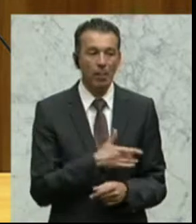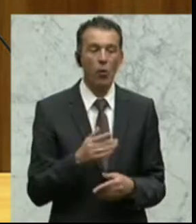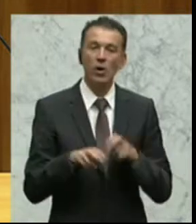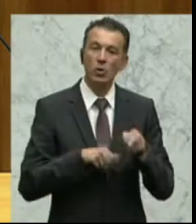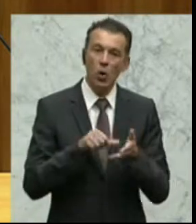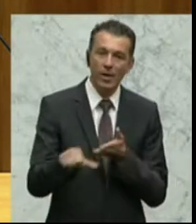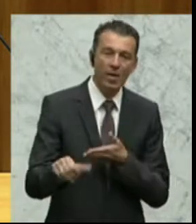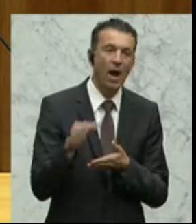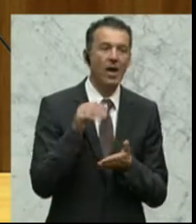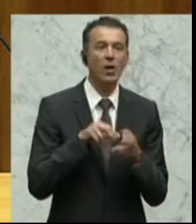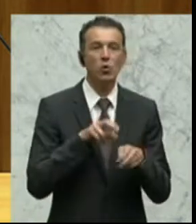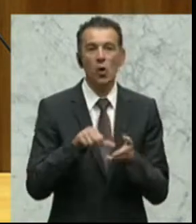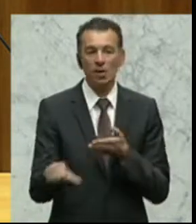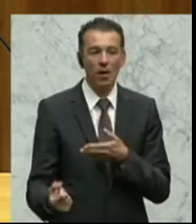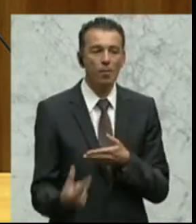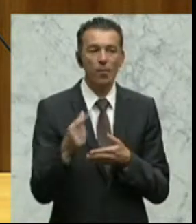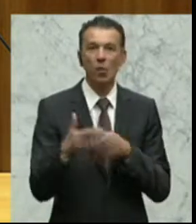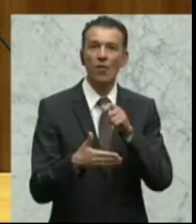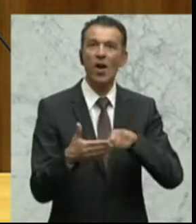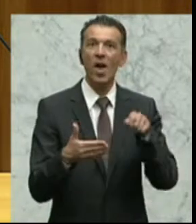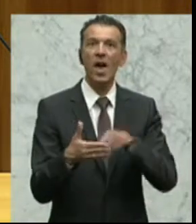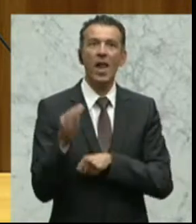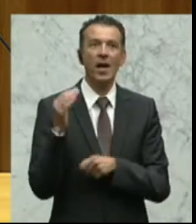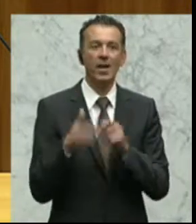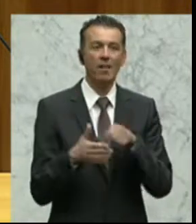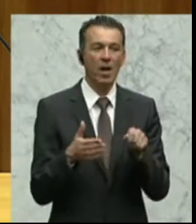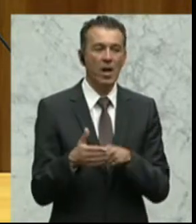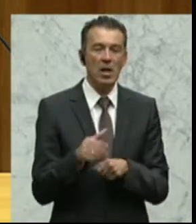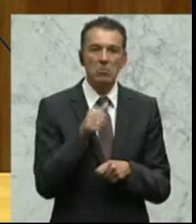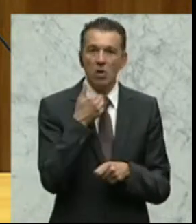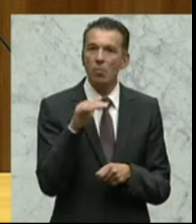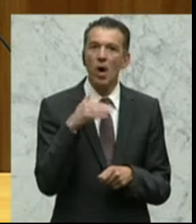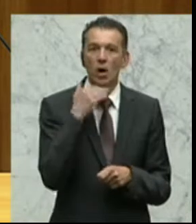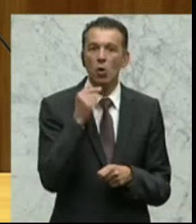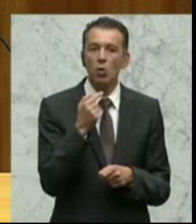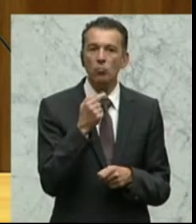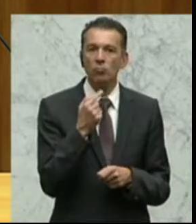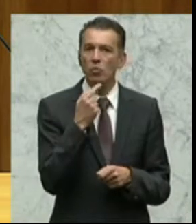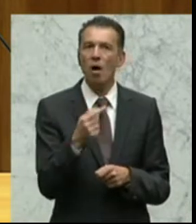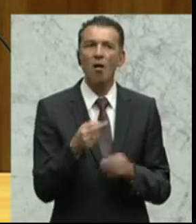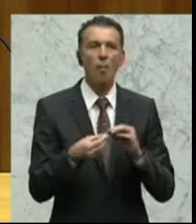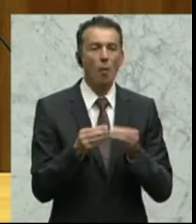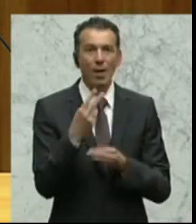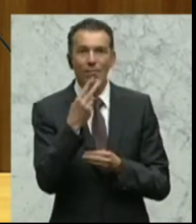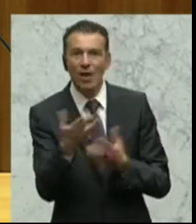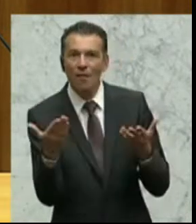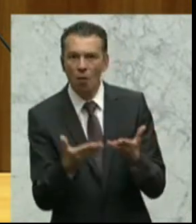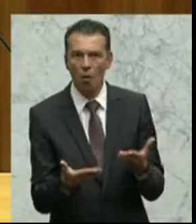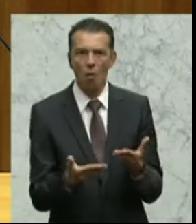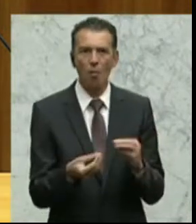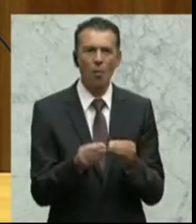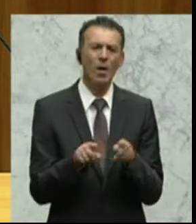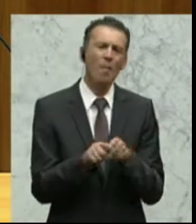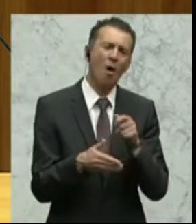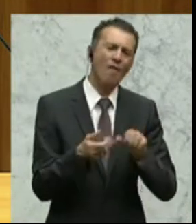und Steuerzahlern und vor allem den Wählerinnen und Wählern nicht mehr aus, das Problem erkannt zu haben. Das Problem haben Sie auch im Wahlkampf angesprochen. Wir